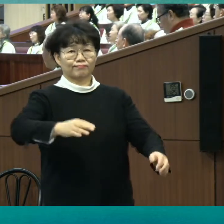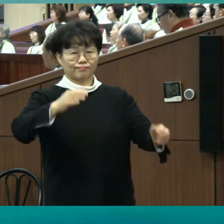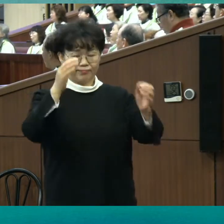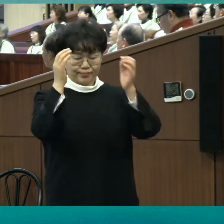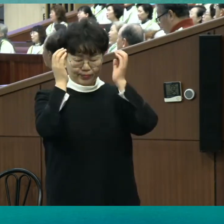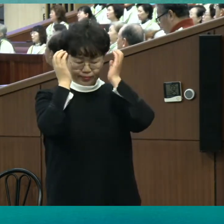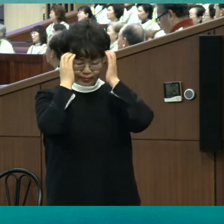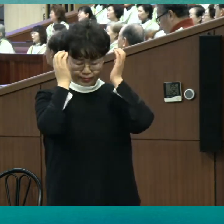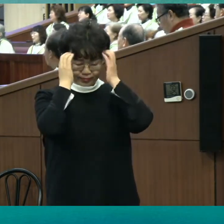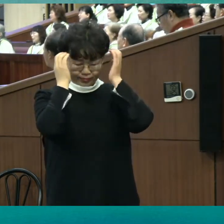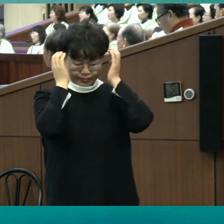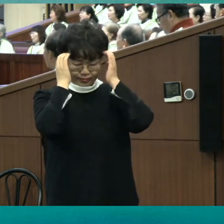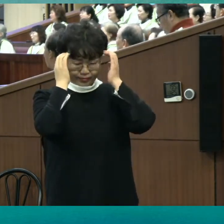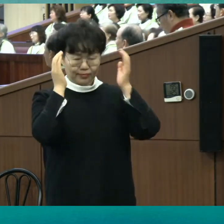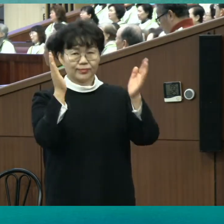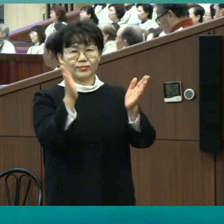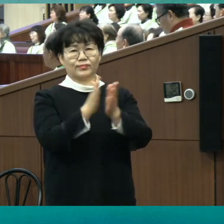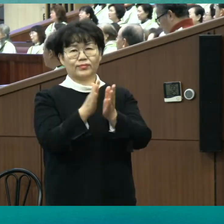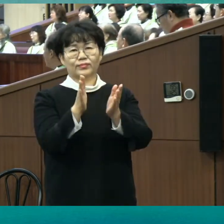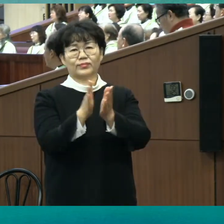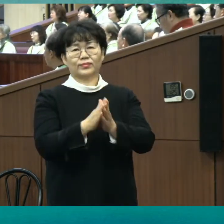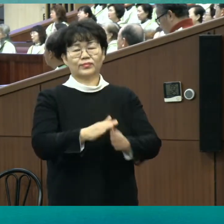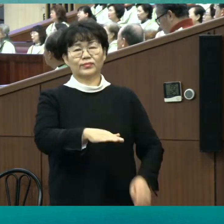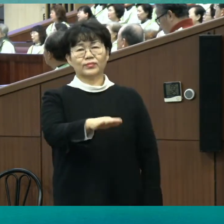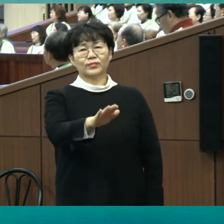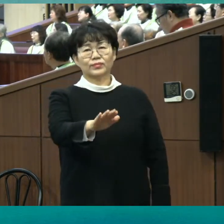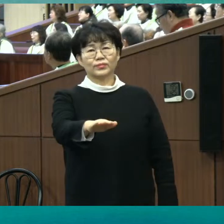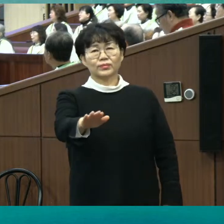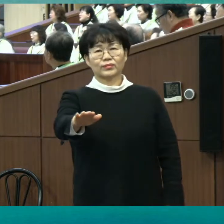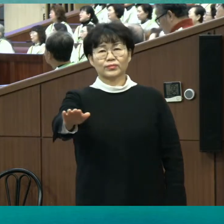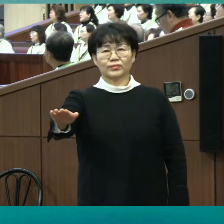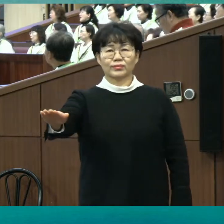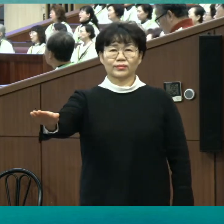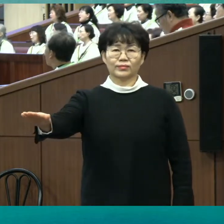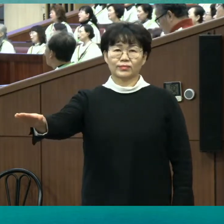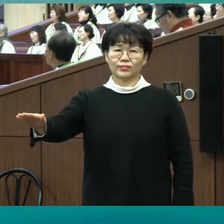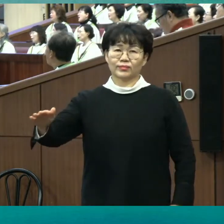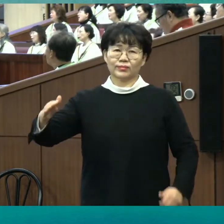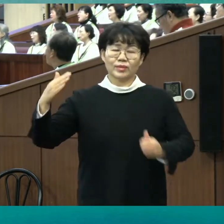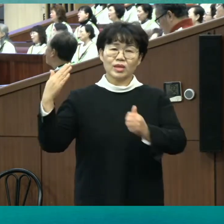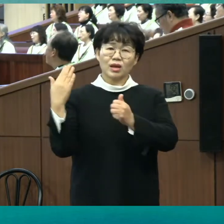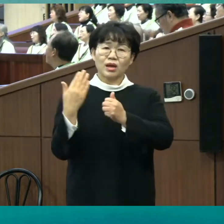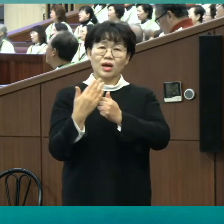세상에서 시달린 친구들아